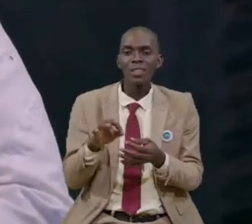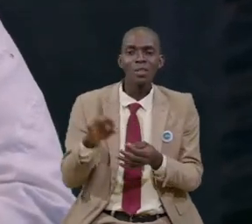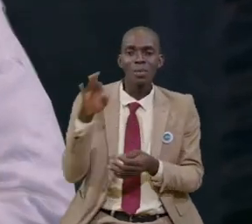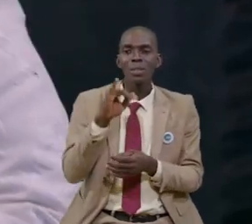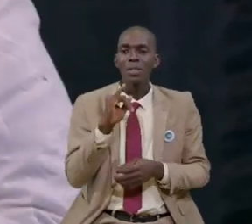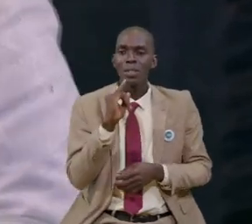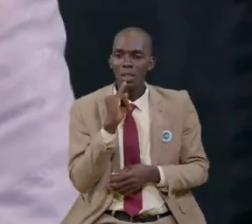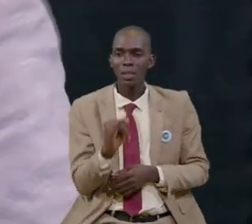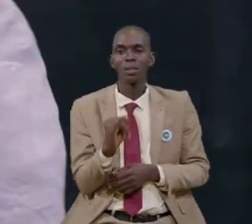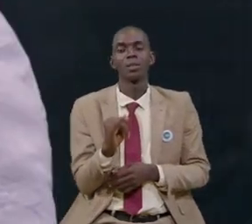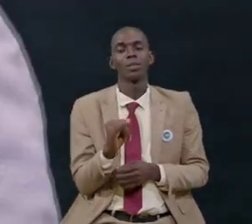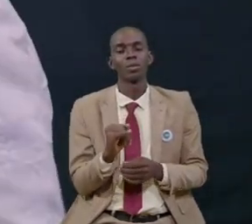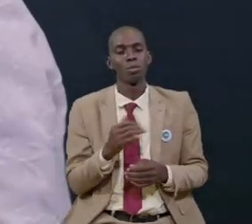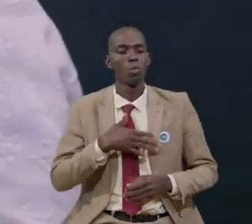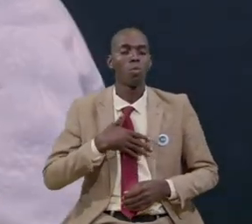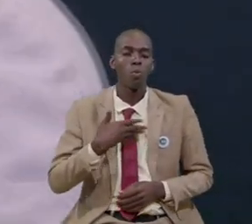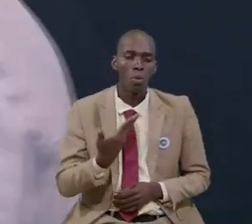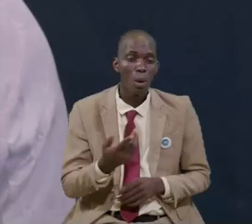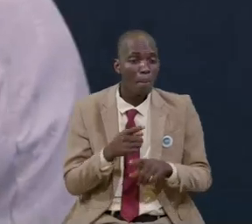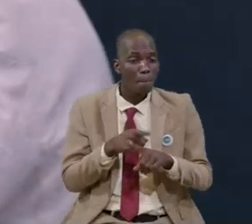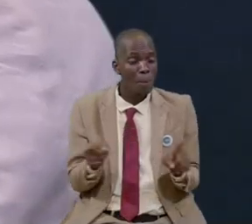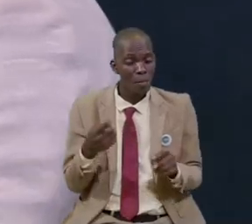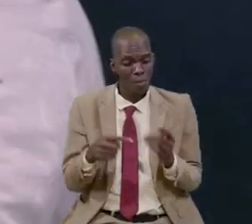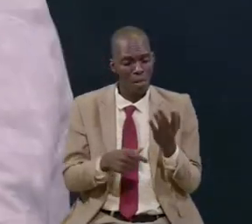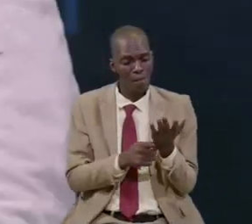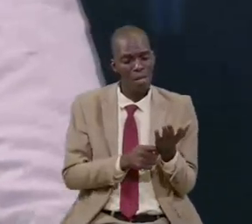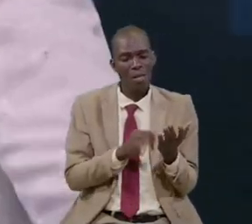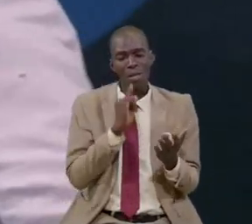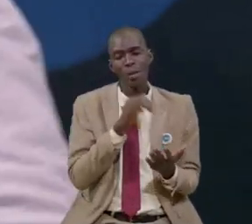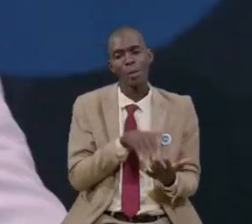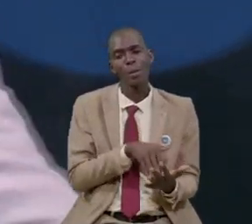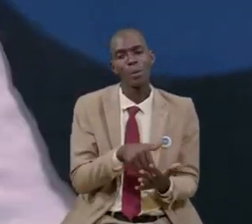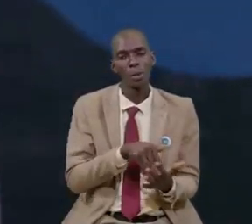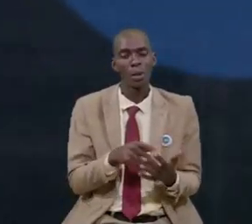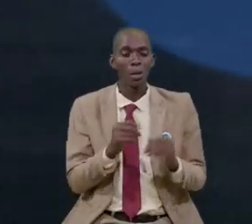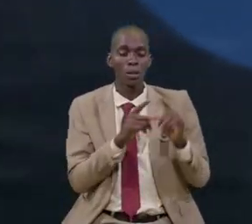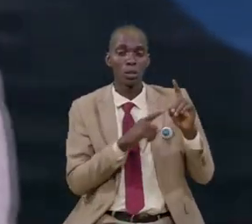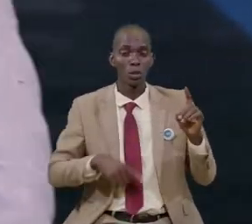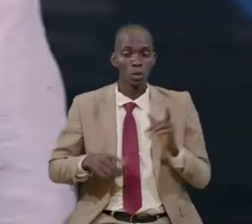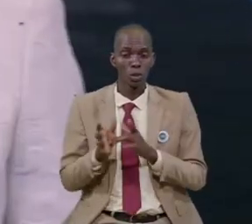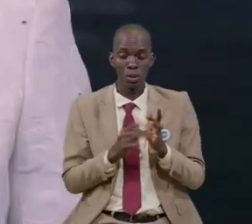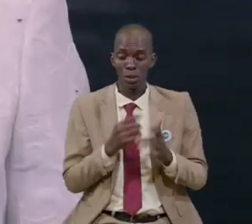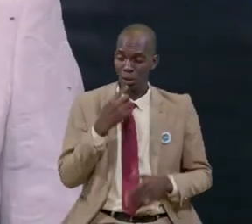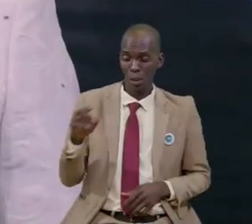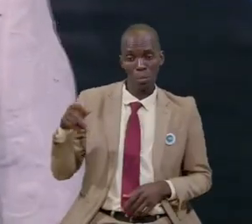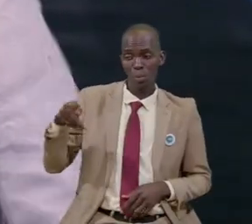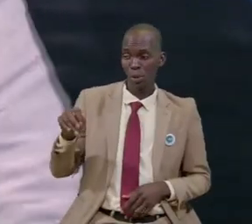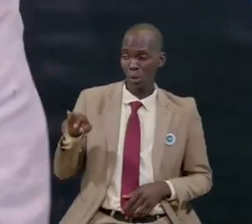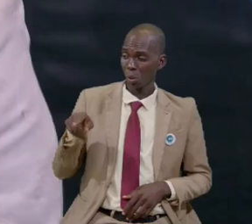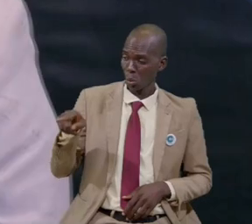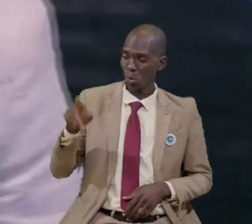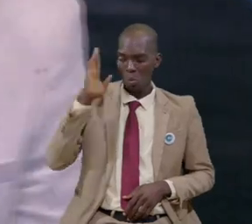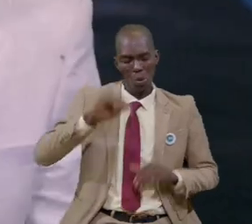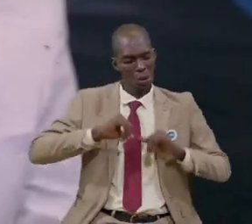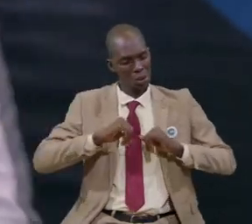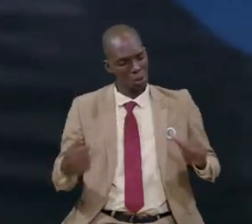l'esprit est bien disposé, mais la chair est faible. Le Seigneur lui a dit qu'il va renier Christ, comme moi,